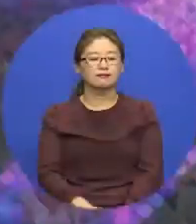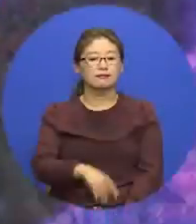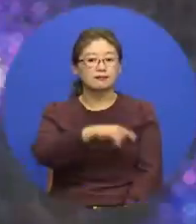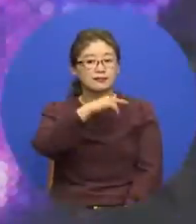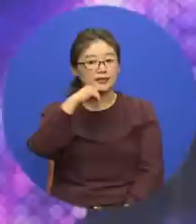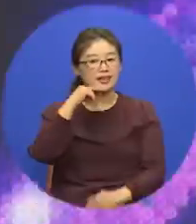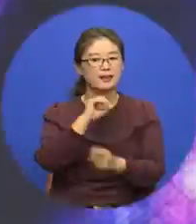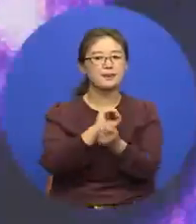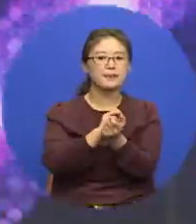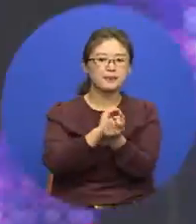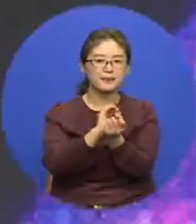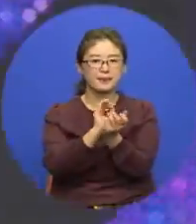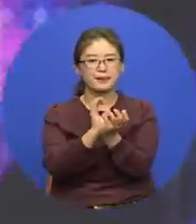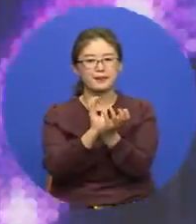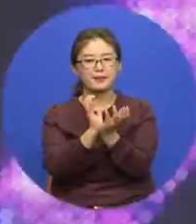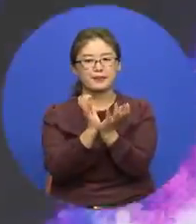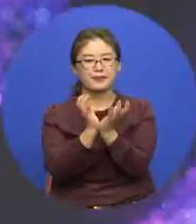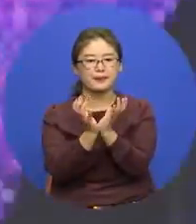장미꽃이